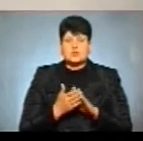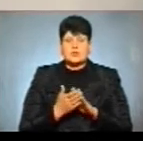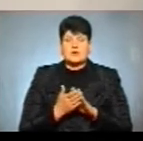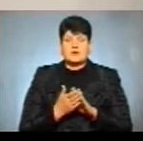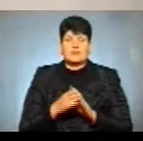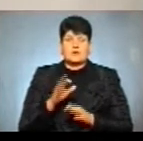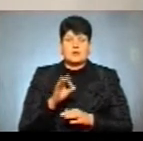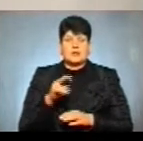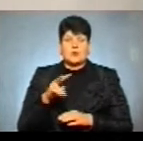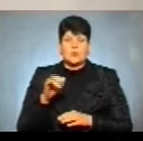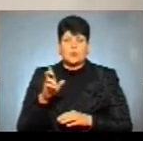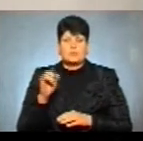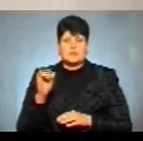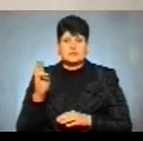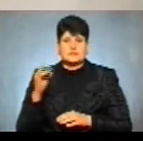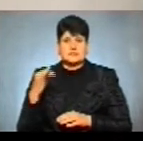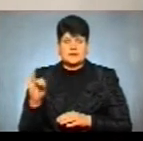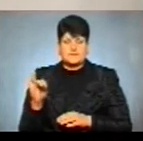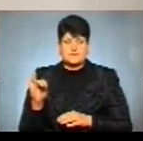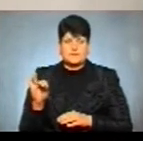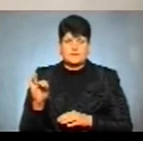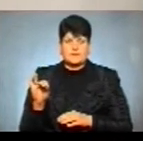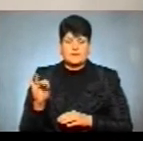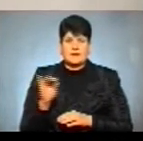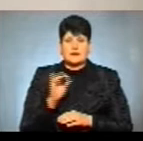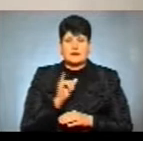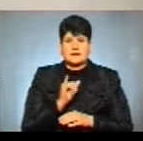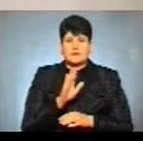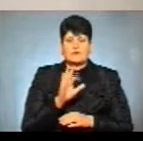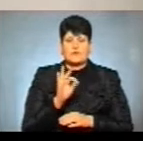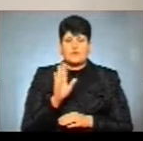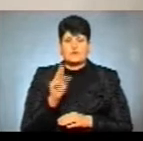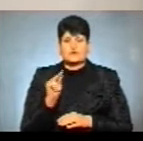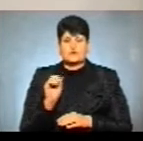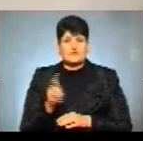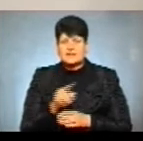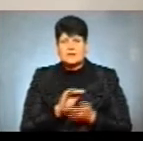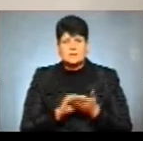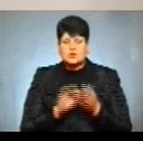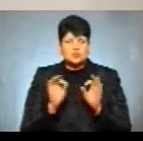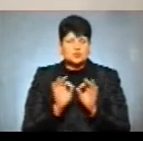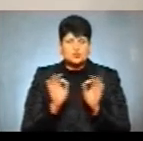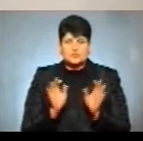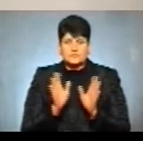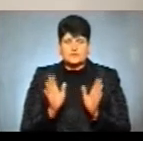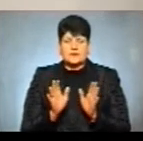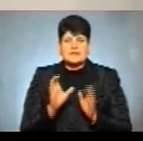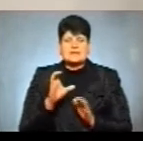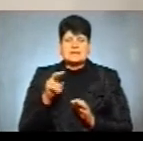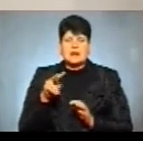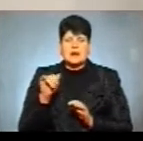в Олега Любінського. Інни Вовчок, вони не декларують взагалі нічого. Сліпець Петро